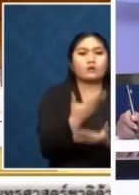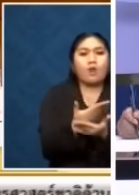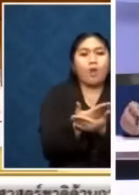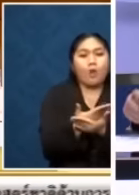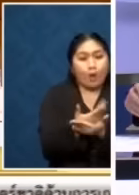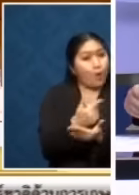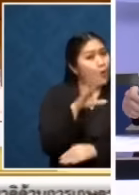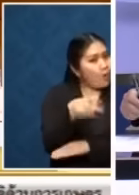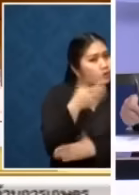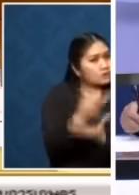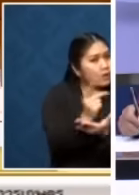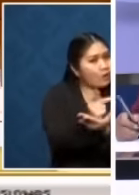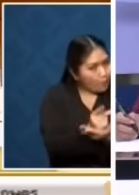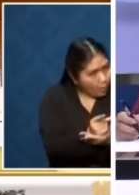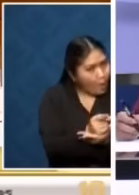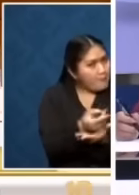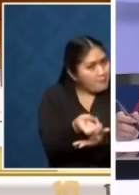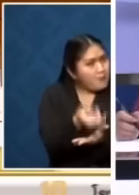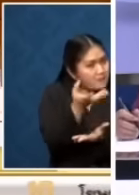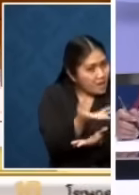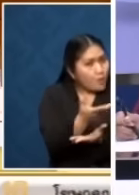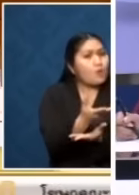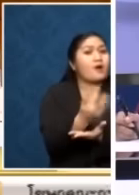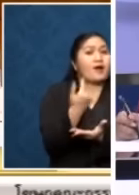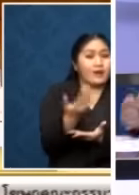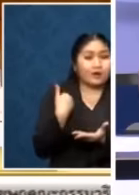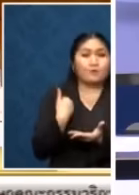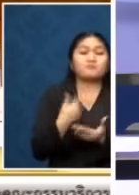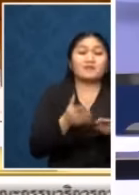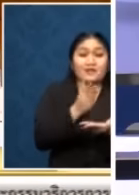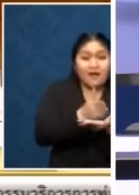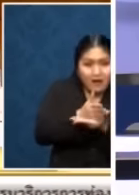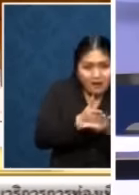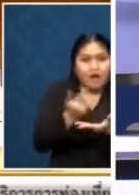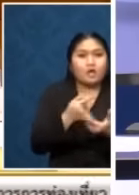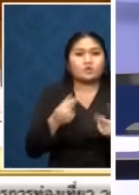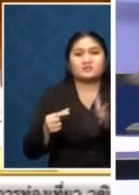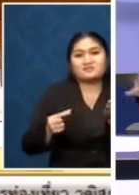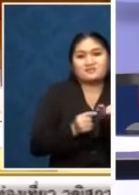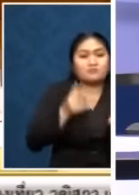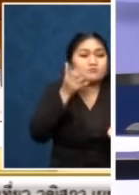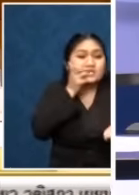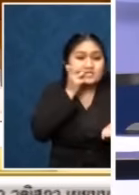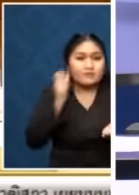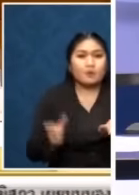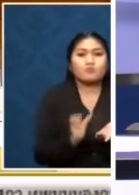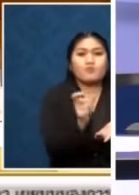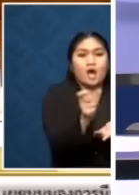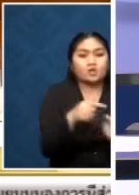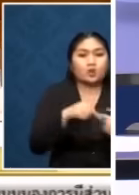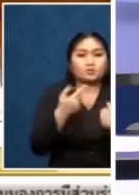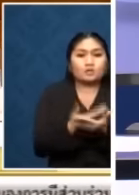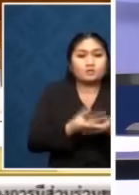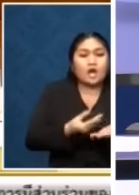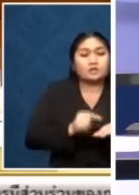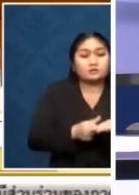วันนี้นะคะก็ตั้งใจไว้ว่าเขามาสภาตั้งแต่10โมงครึ่งและเดี๋ยวบ่าย3เนี่ยจะไปประชุมกตร.เพราะฉะนั้นช่วงเวลาเหล่านี้เอาถามม